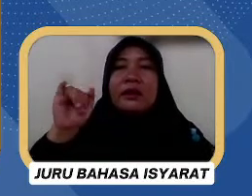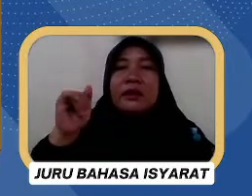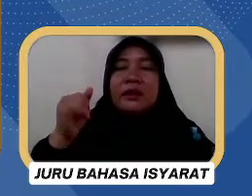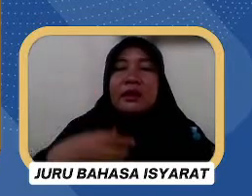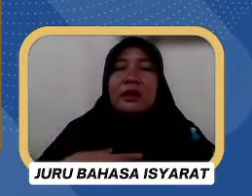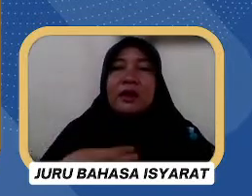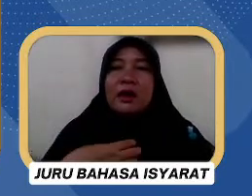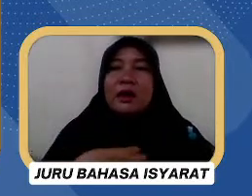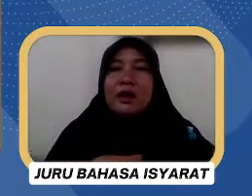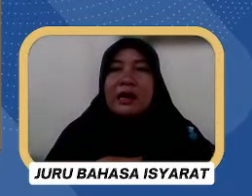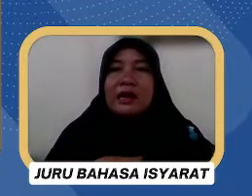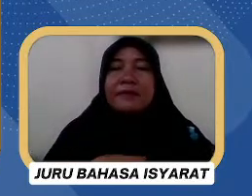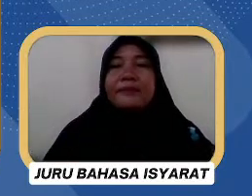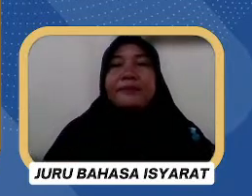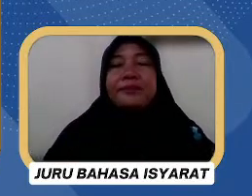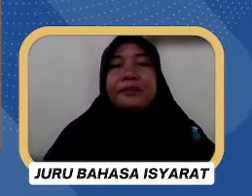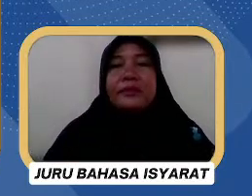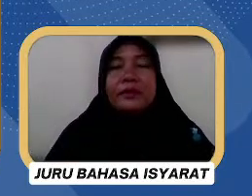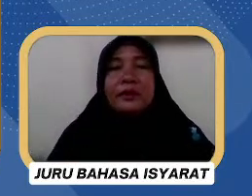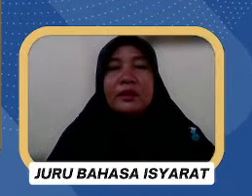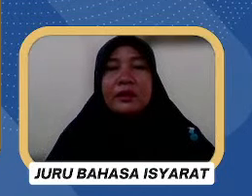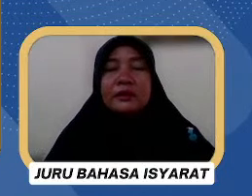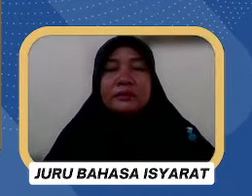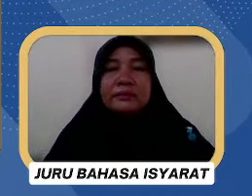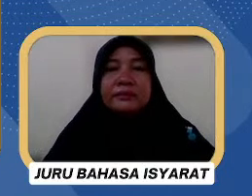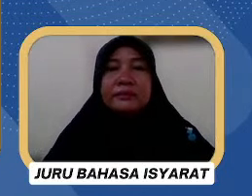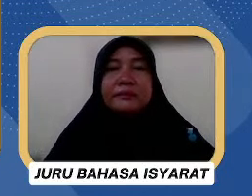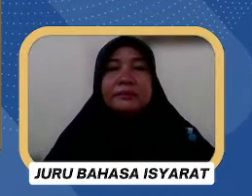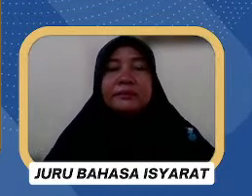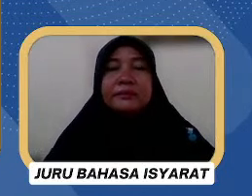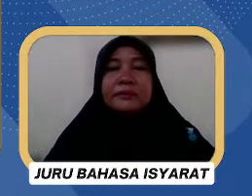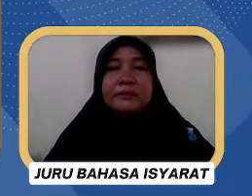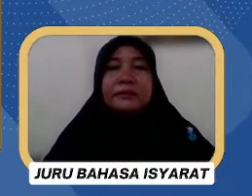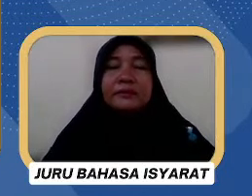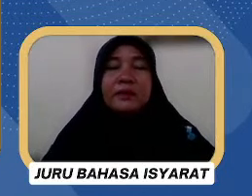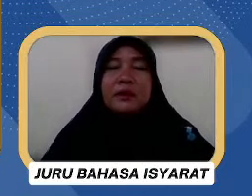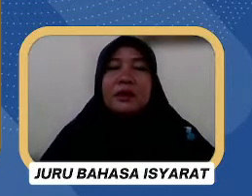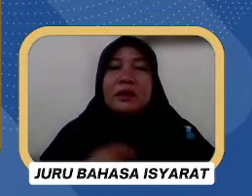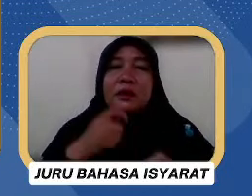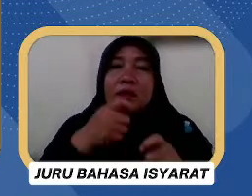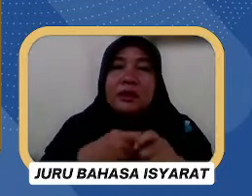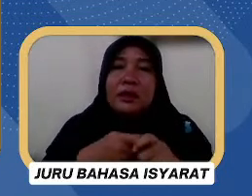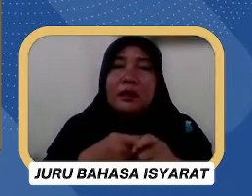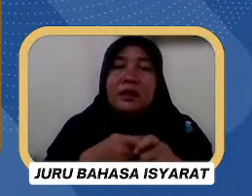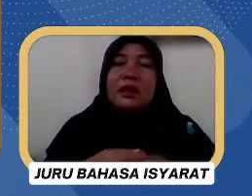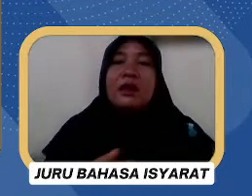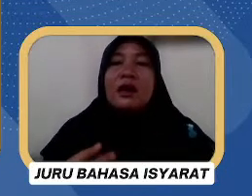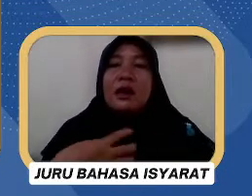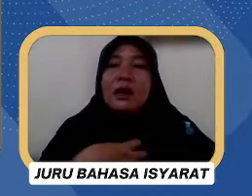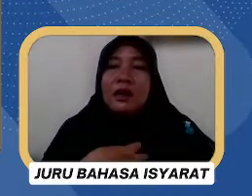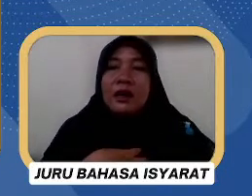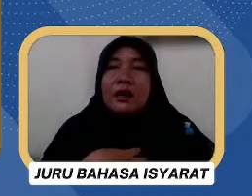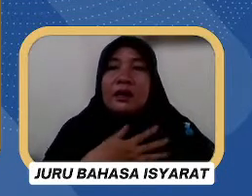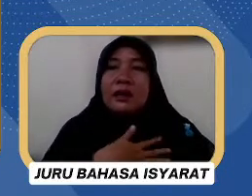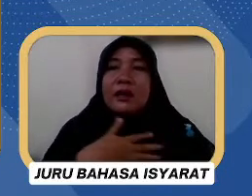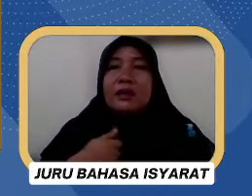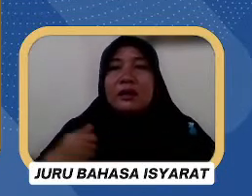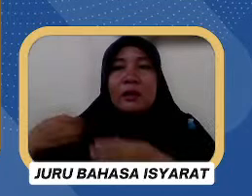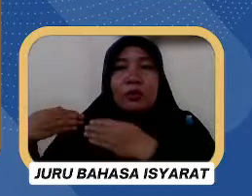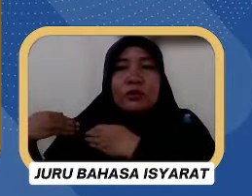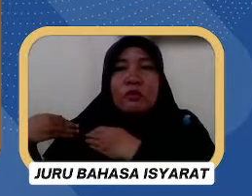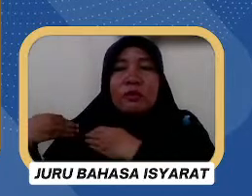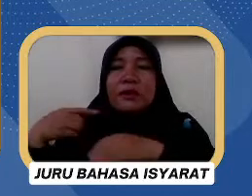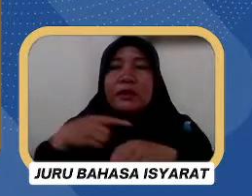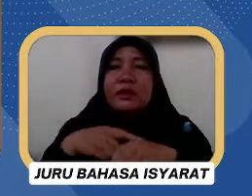Terkhusus materi-materi ini yang berkaitan dengan hak dan tanggung jawab di ruang digital, ada beberapa poin yang perlu